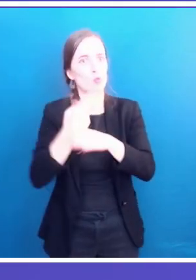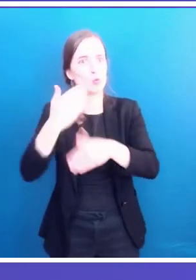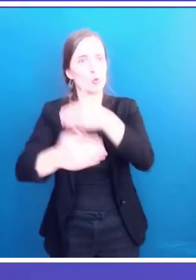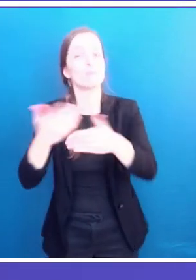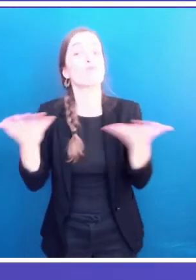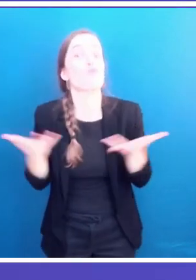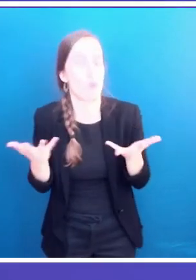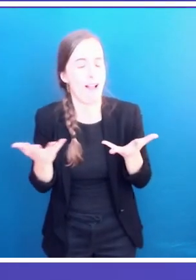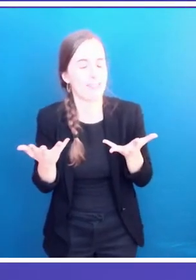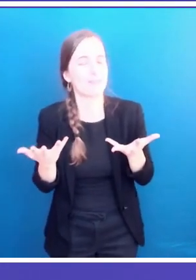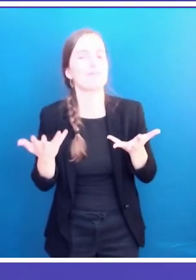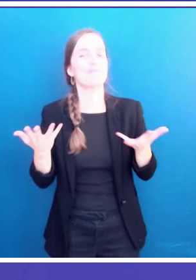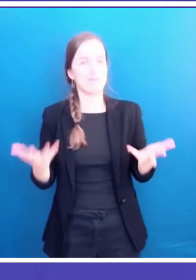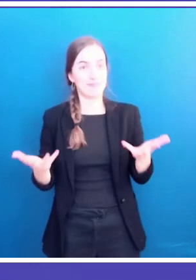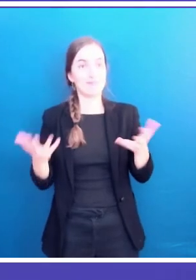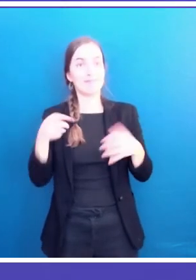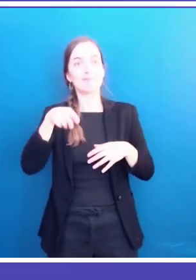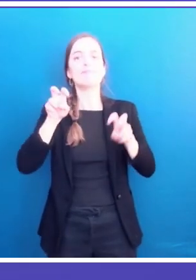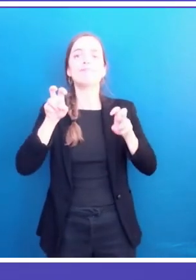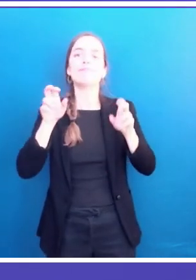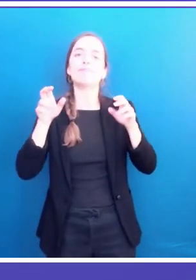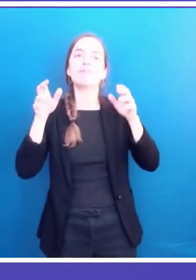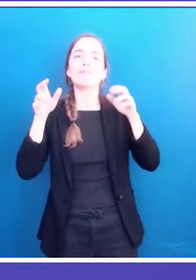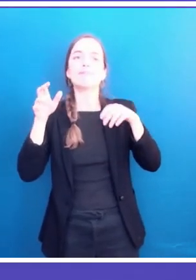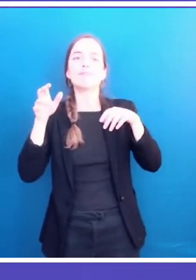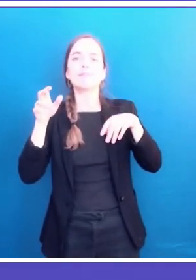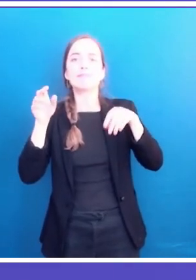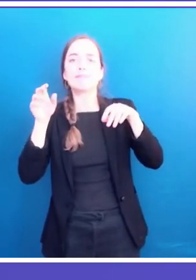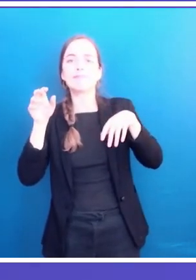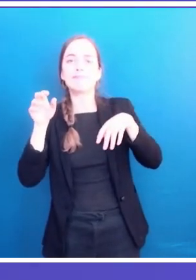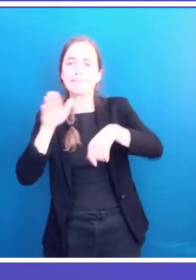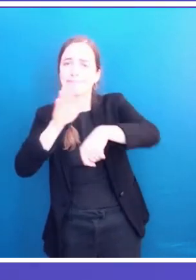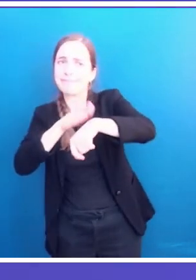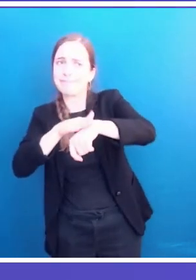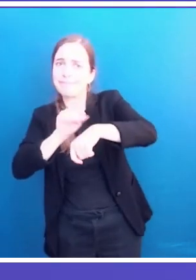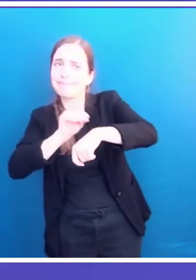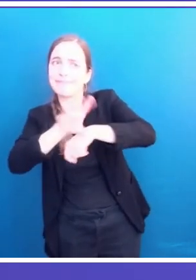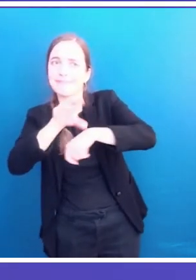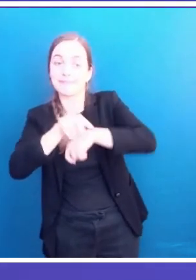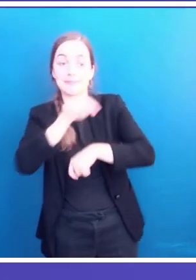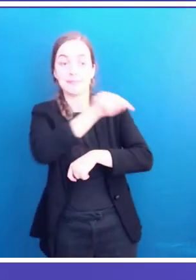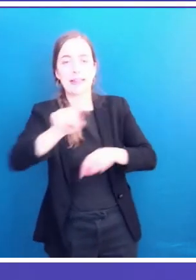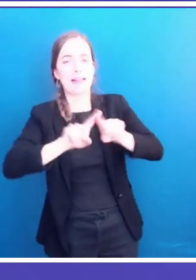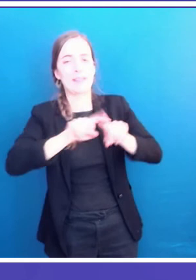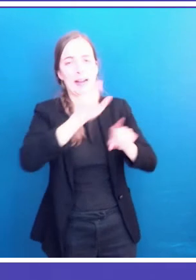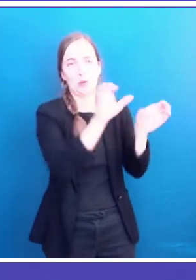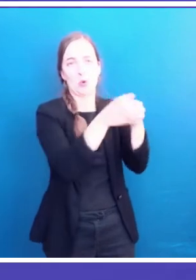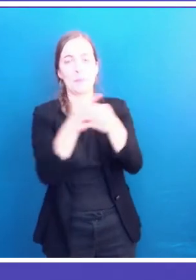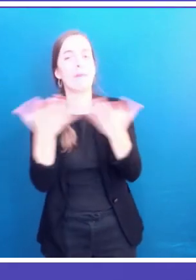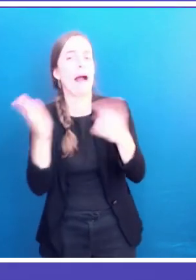وهذا هي الخبرة التي يمكن أن نستعملها في المستقبل، لدينا سلسلة من التوصيات الموجهة إلى